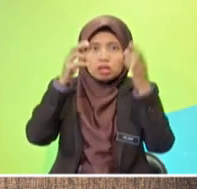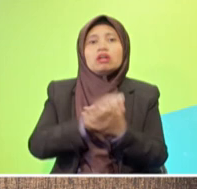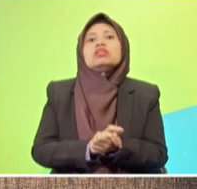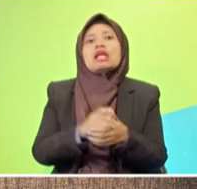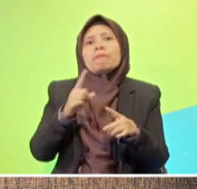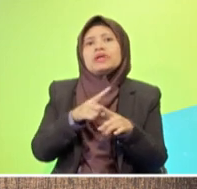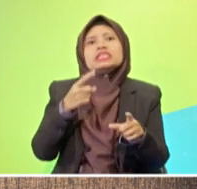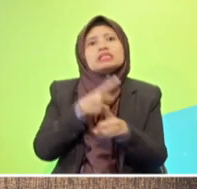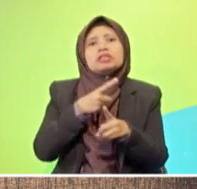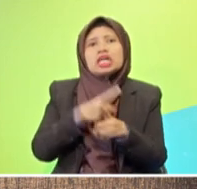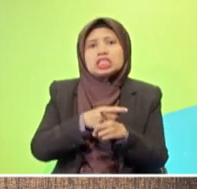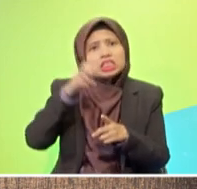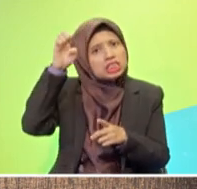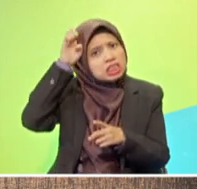selepas di langgar